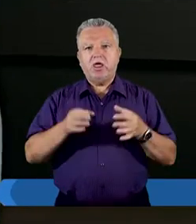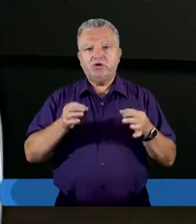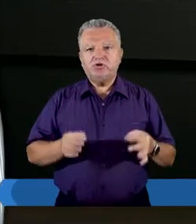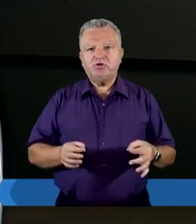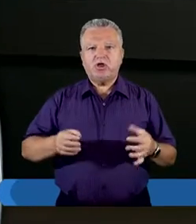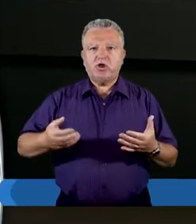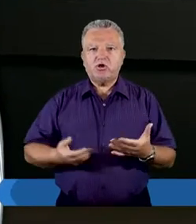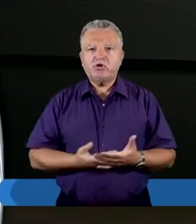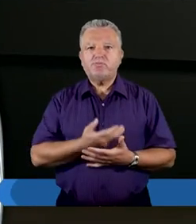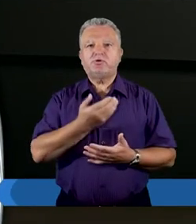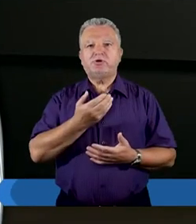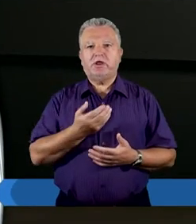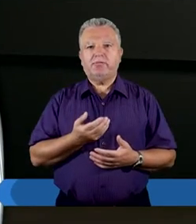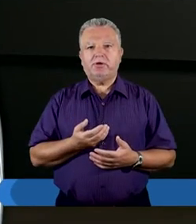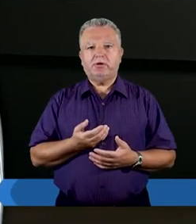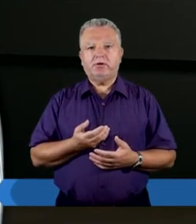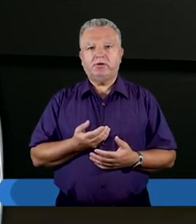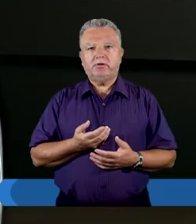Dzisiaj rozpoczynamy